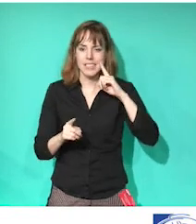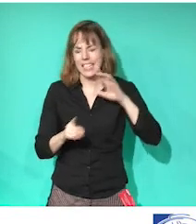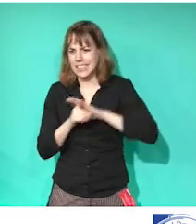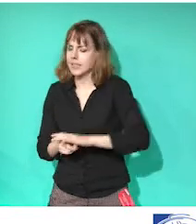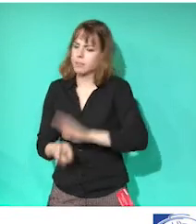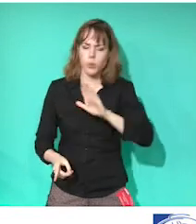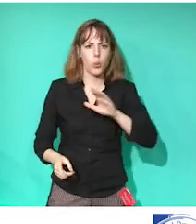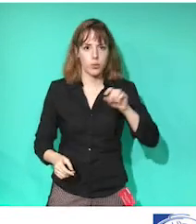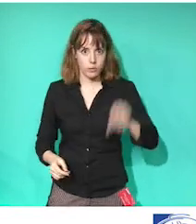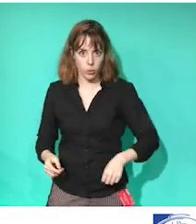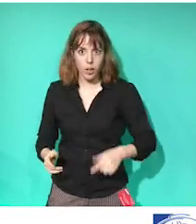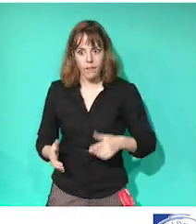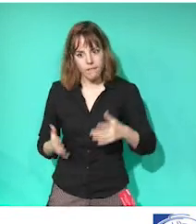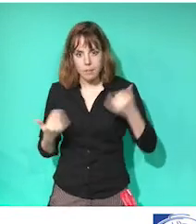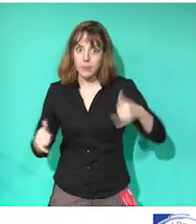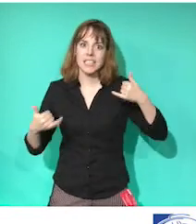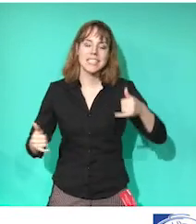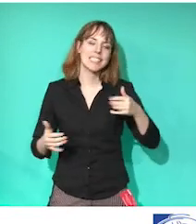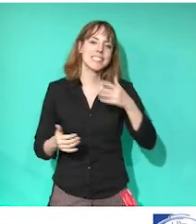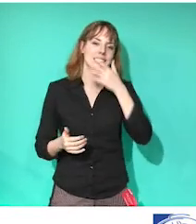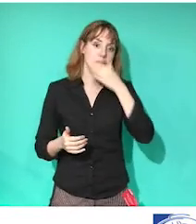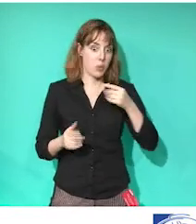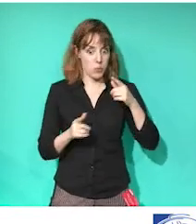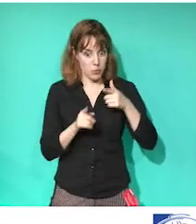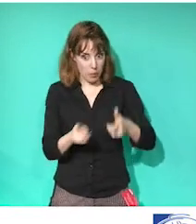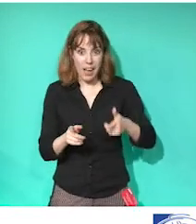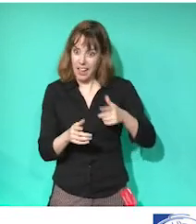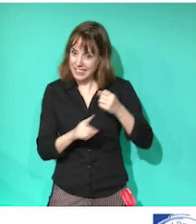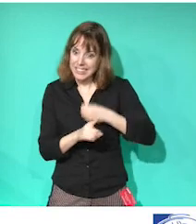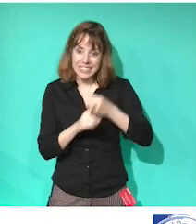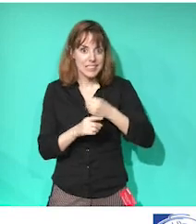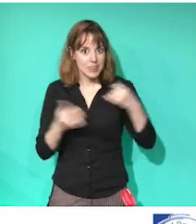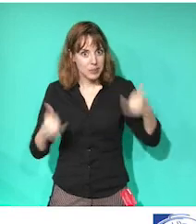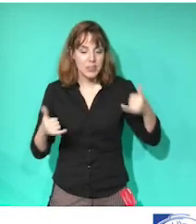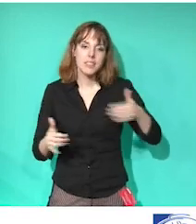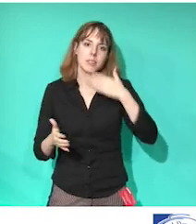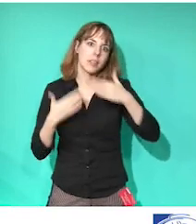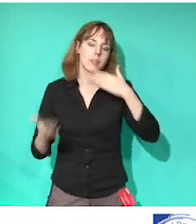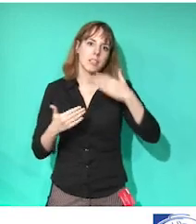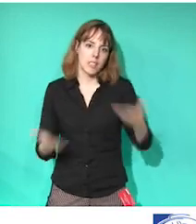sexisme. De jolis combats nous attendent encore. Bonne journée, bonne soirée à toutes. Merci d'avoir été là.